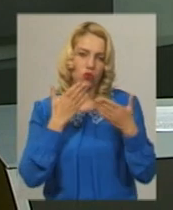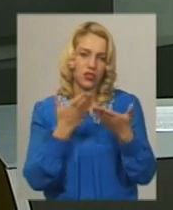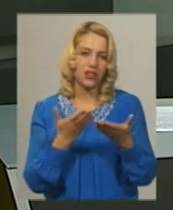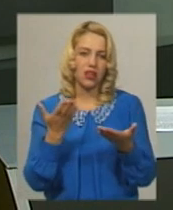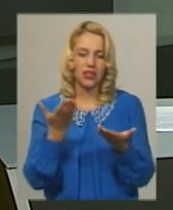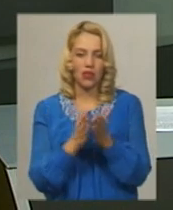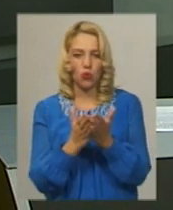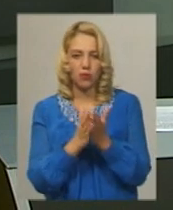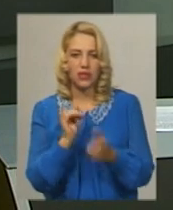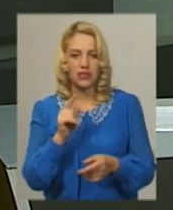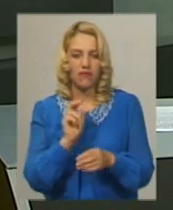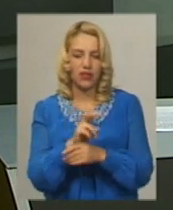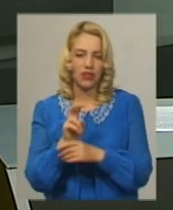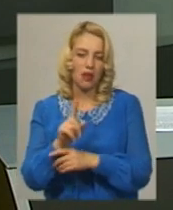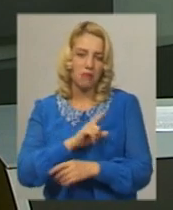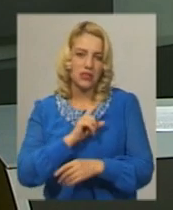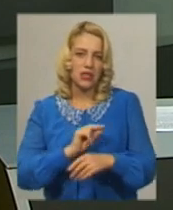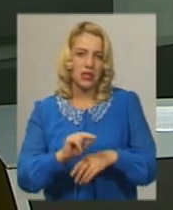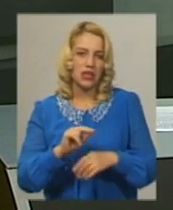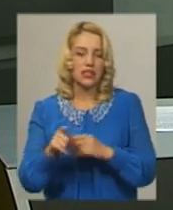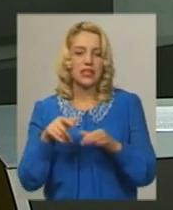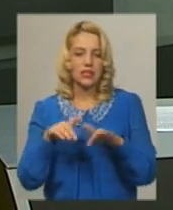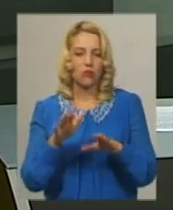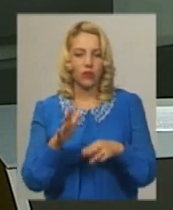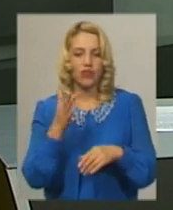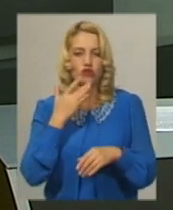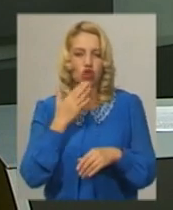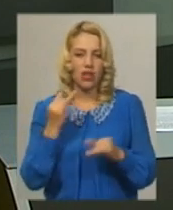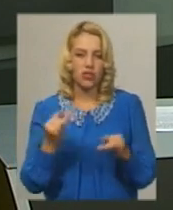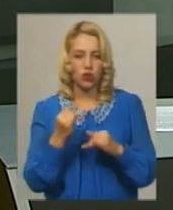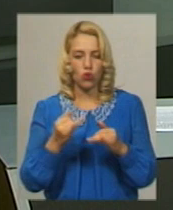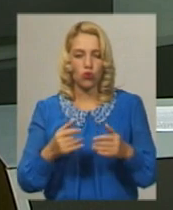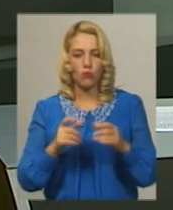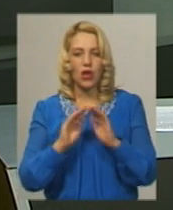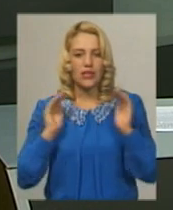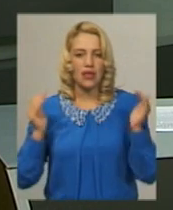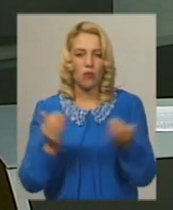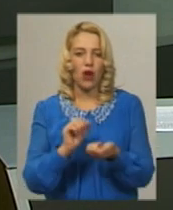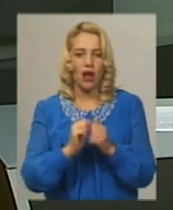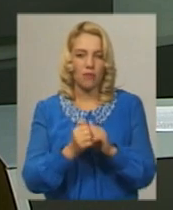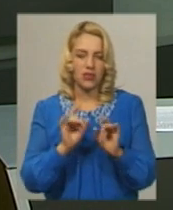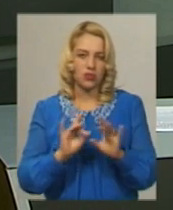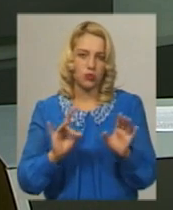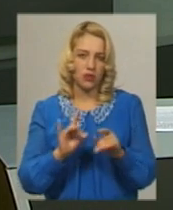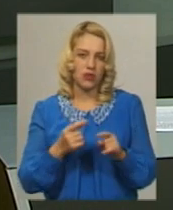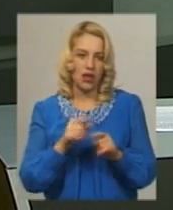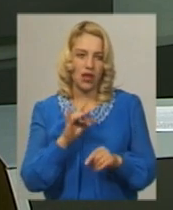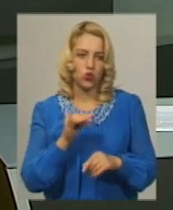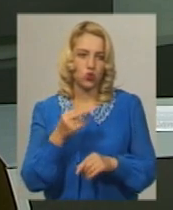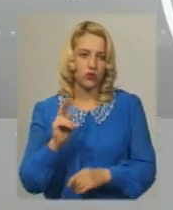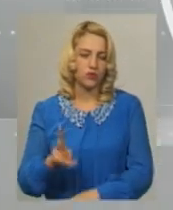відвідати майстер-класи. Захід проходитиме у Національному історико-архітектурному заповіднику «Кам'янець», додає Ірина Раїнчук.